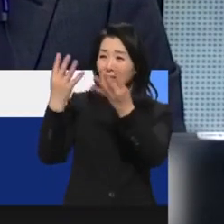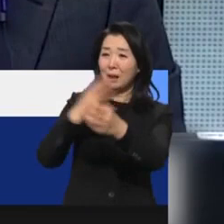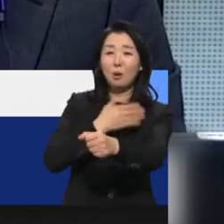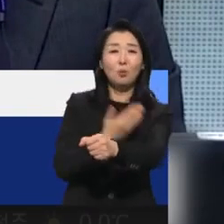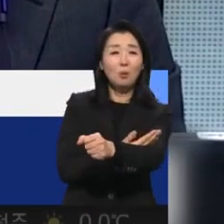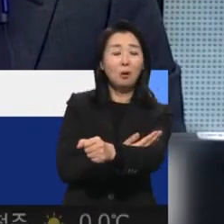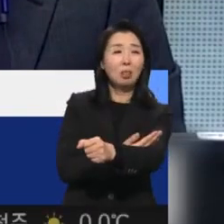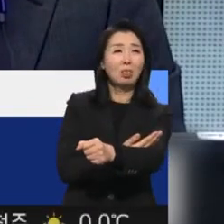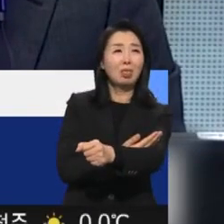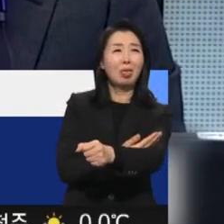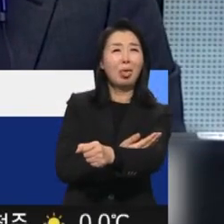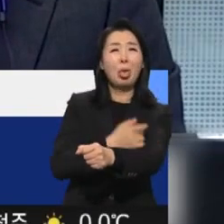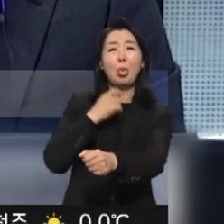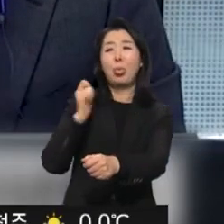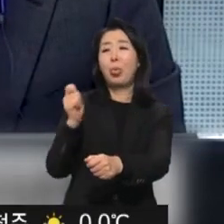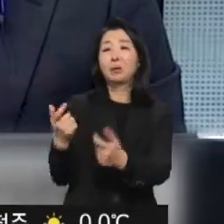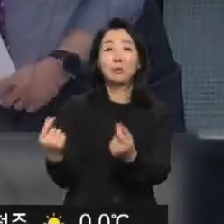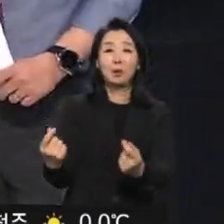사면권 남발이었다.